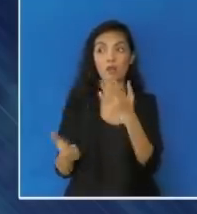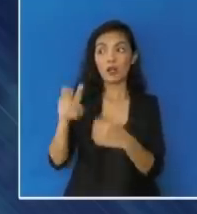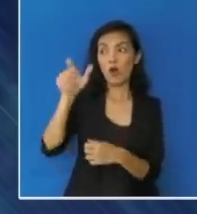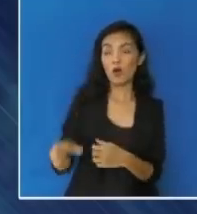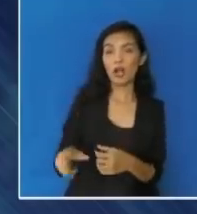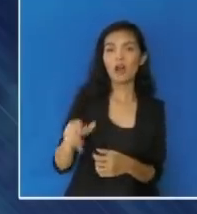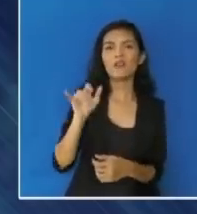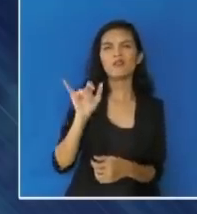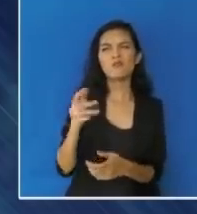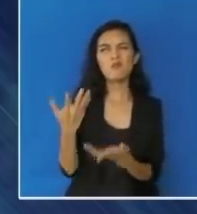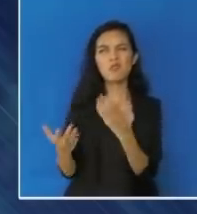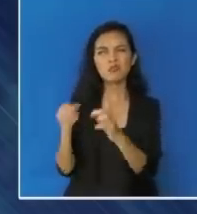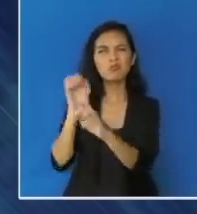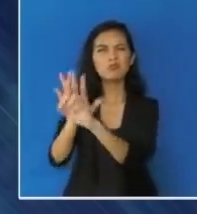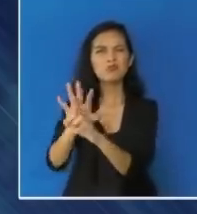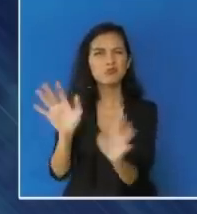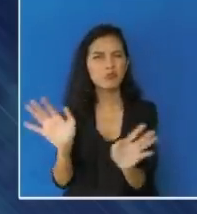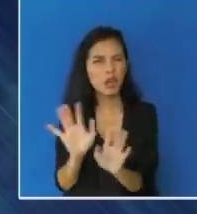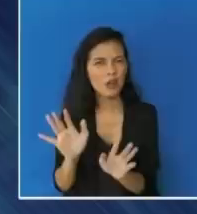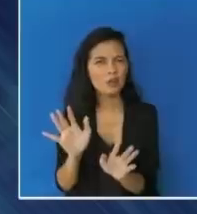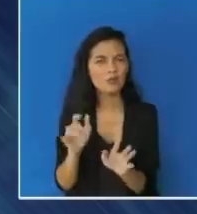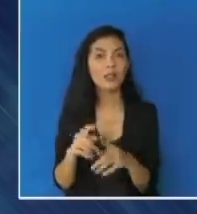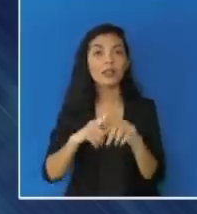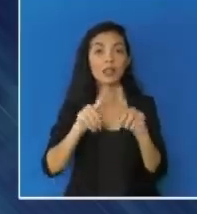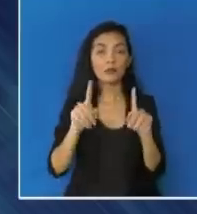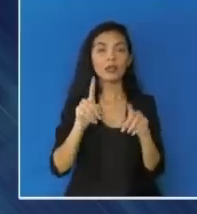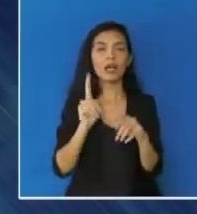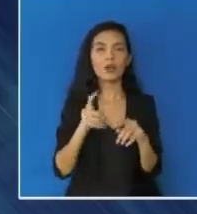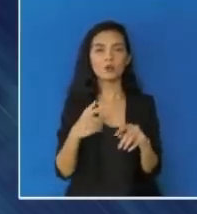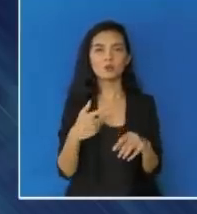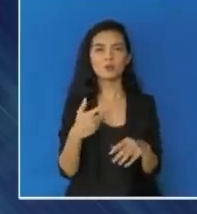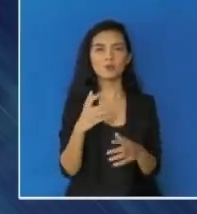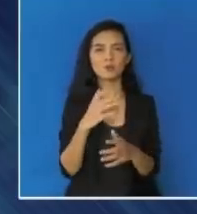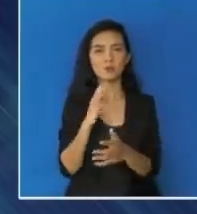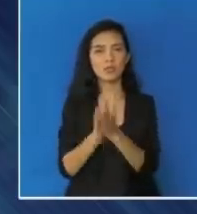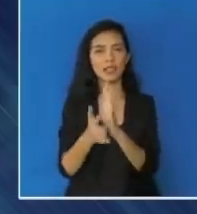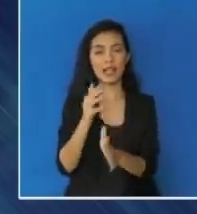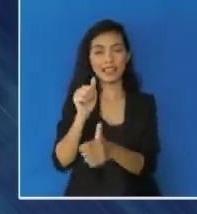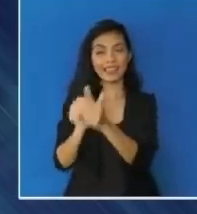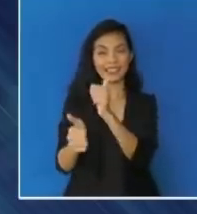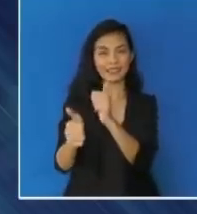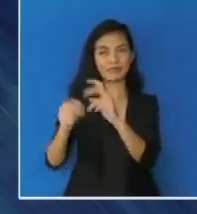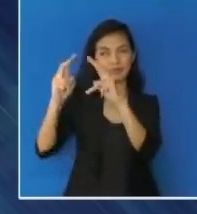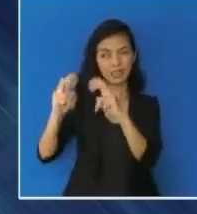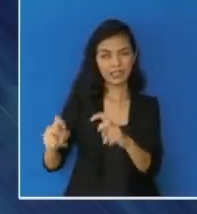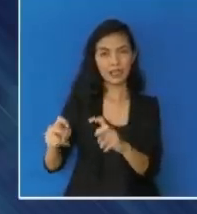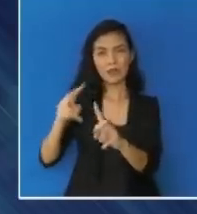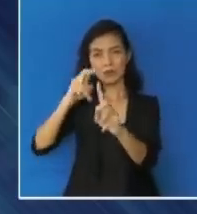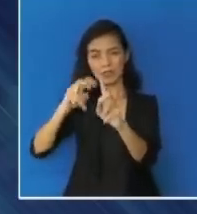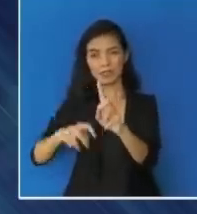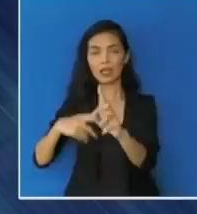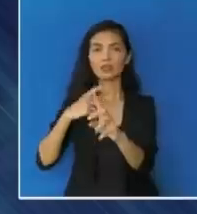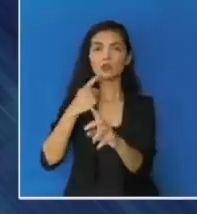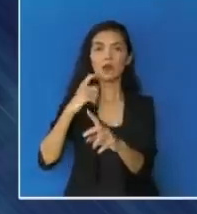tersebut memang bukan COVID-19. Namun apabila sempat dilakukan pemeriksaan